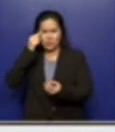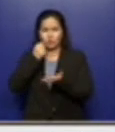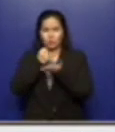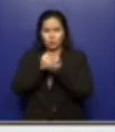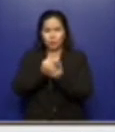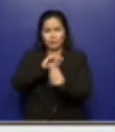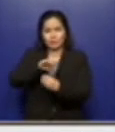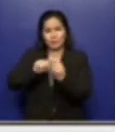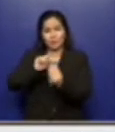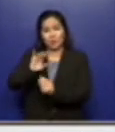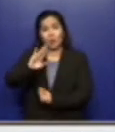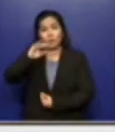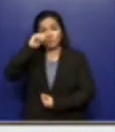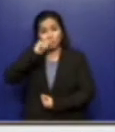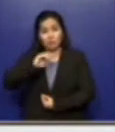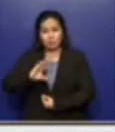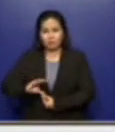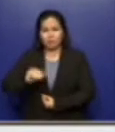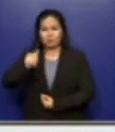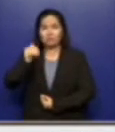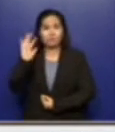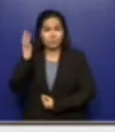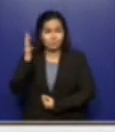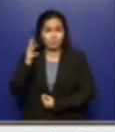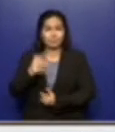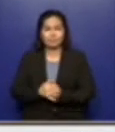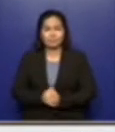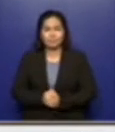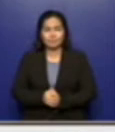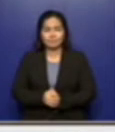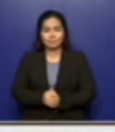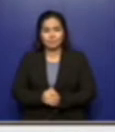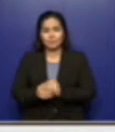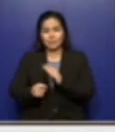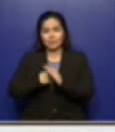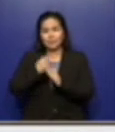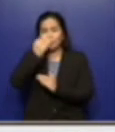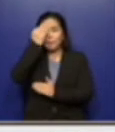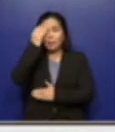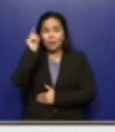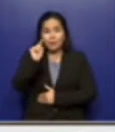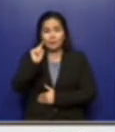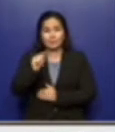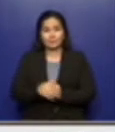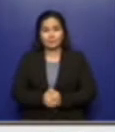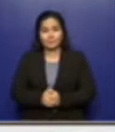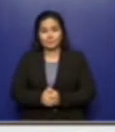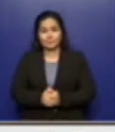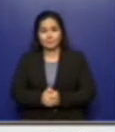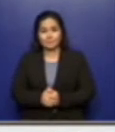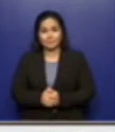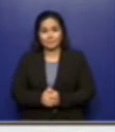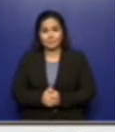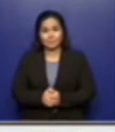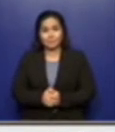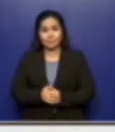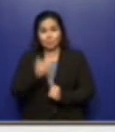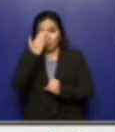ำให้เศรษฐกิจของประเทศไทยฟื้นตัวได้เลยเพราะอะไรคะเพราะสถานการณ์ที่เกิดขึ้นในปั